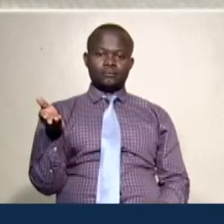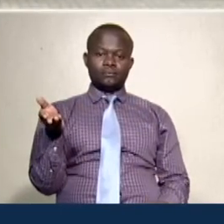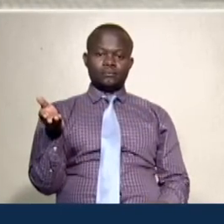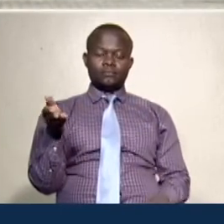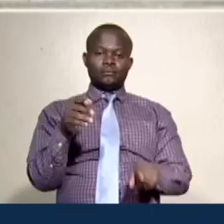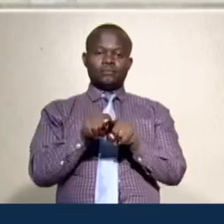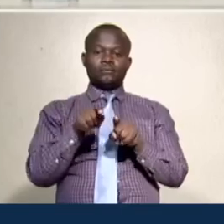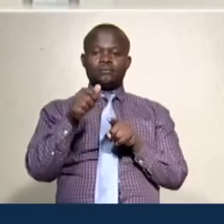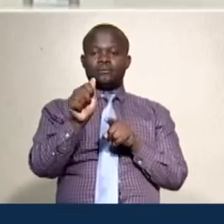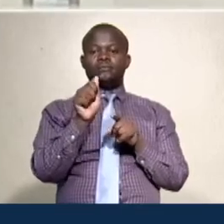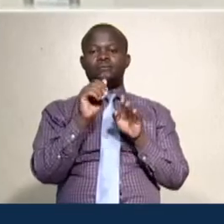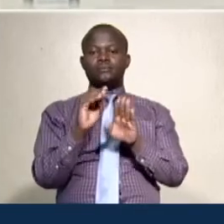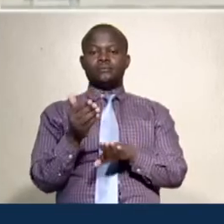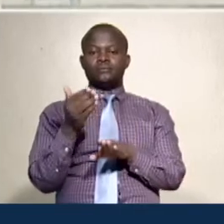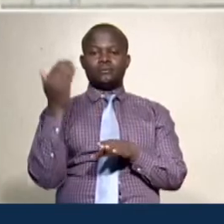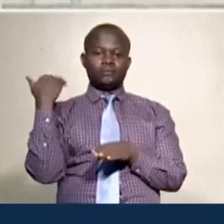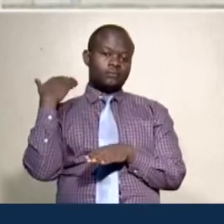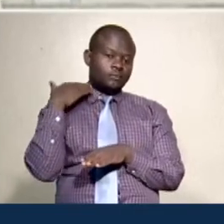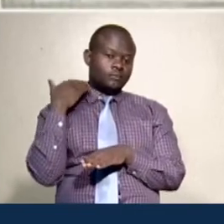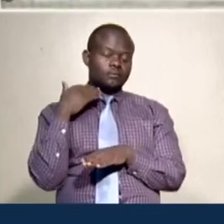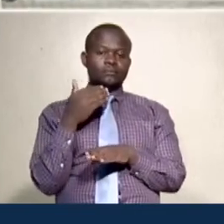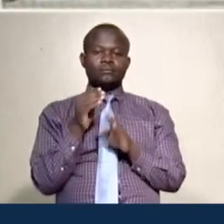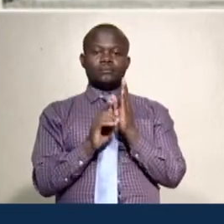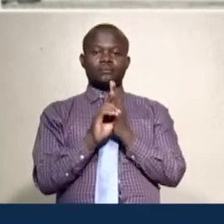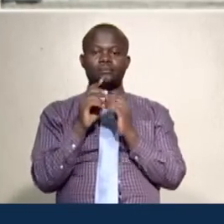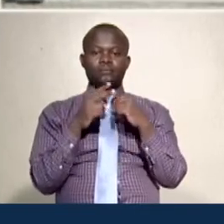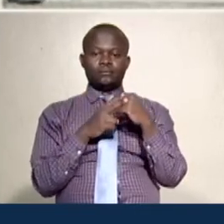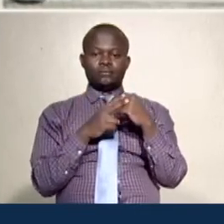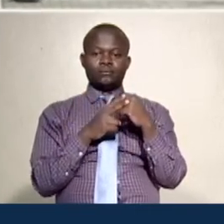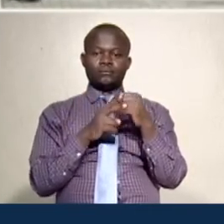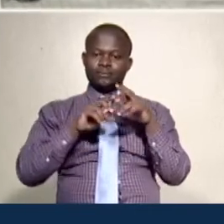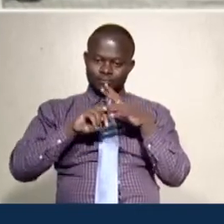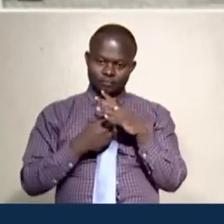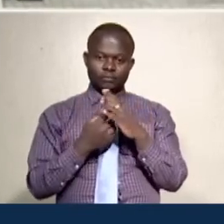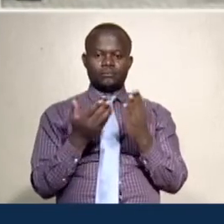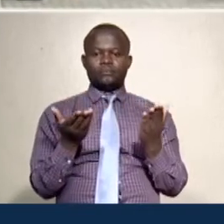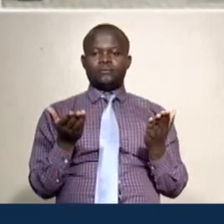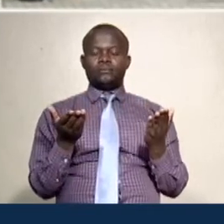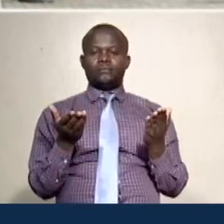nawe rero yagiye mu icyo gihe cya Jenoside ku itariki 7 igitangira